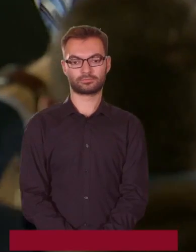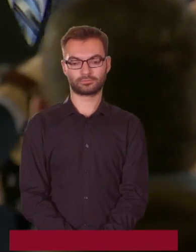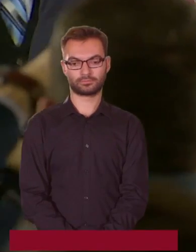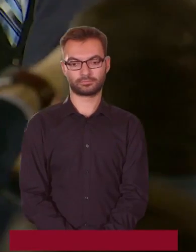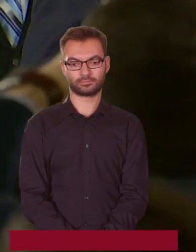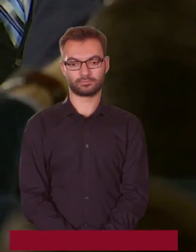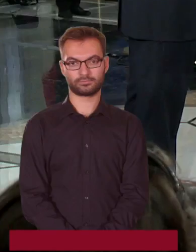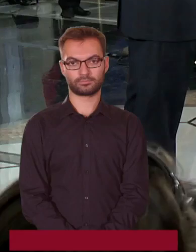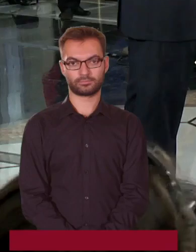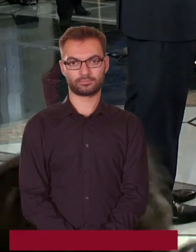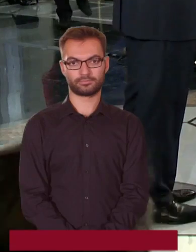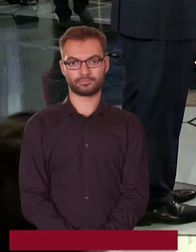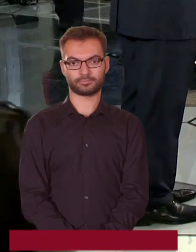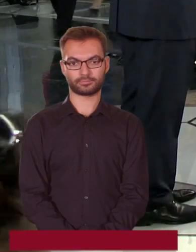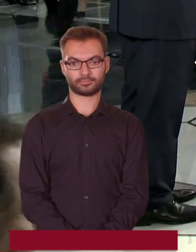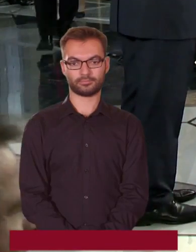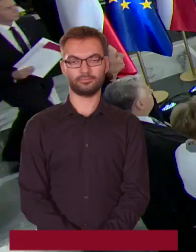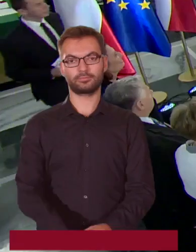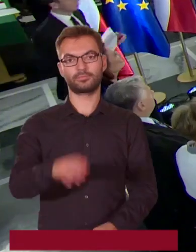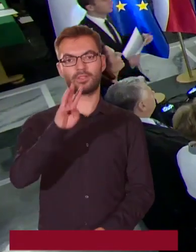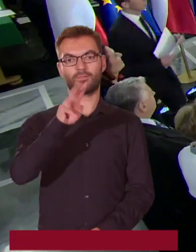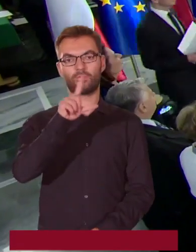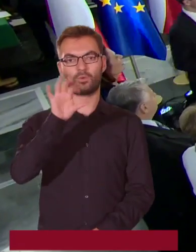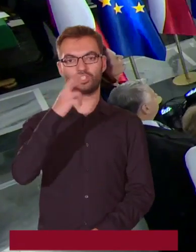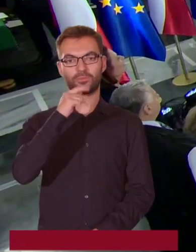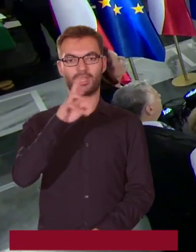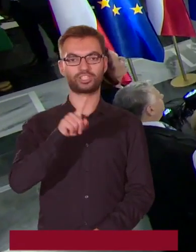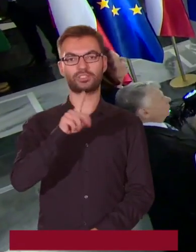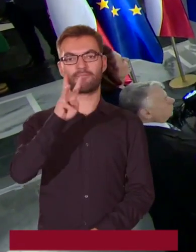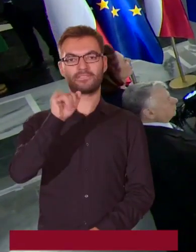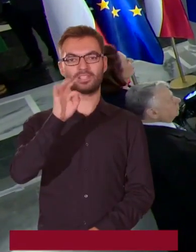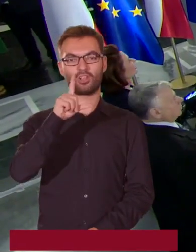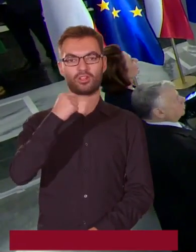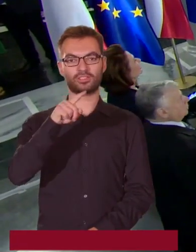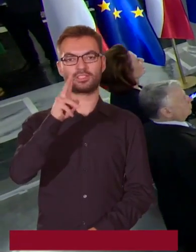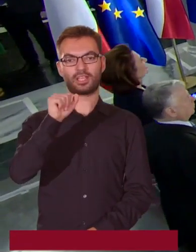Poproszę pana Włodzimierza Witolda Karpińskiego.